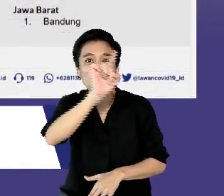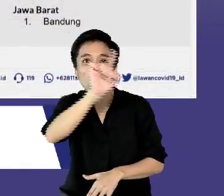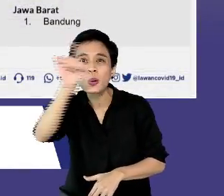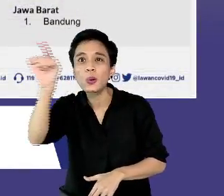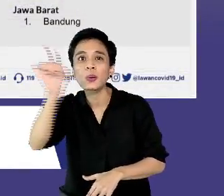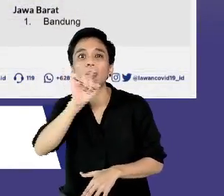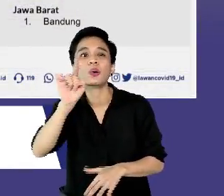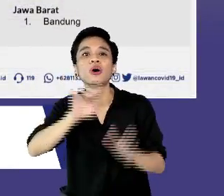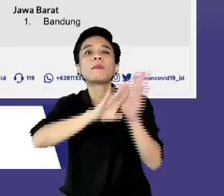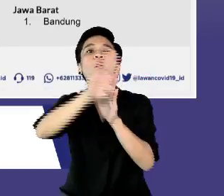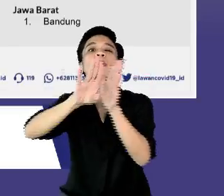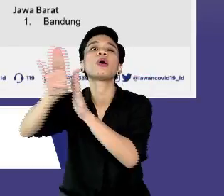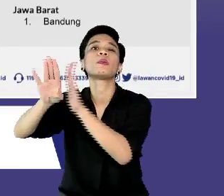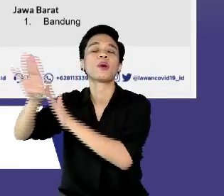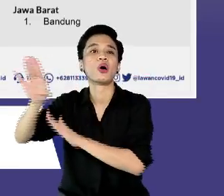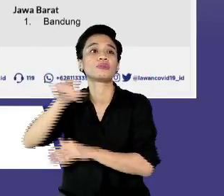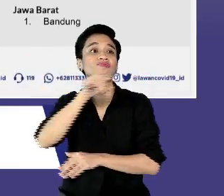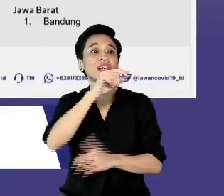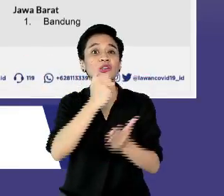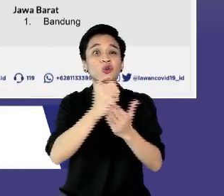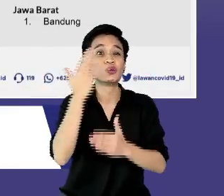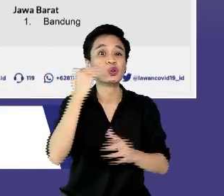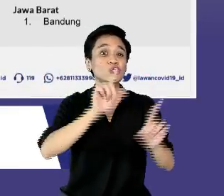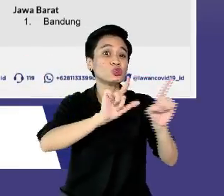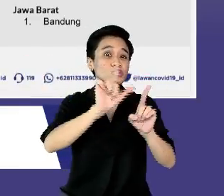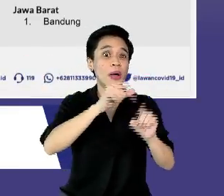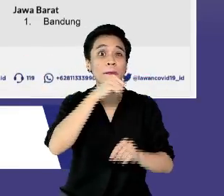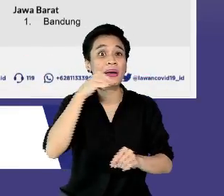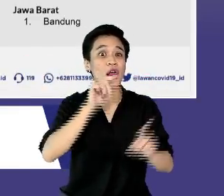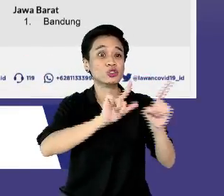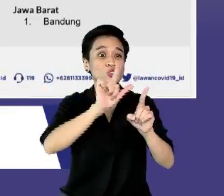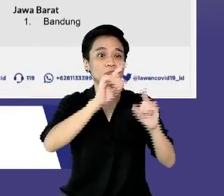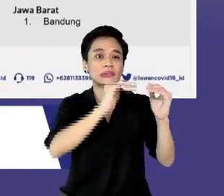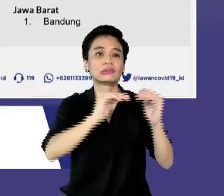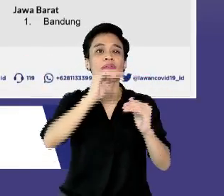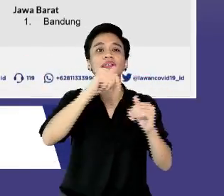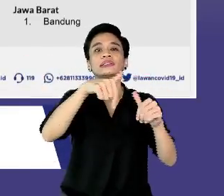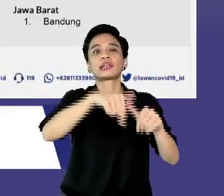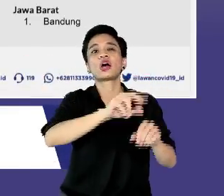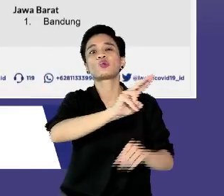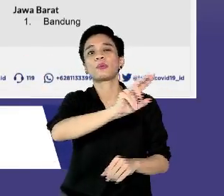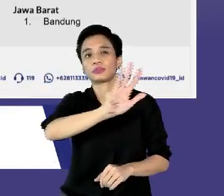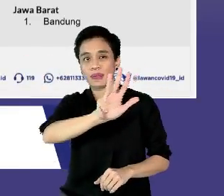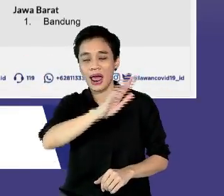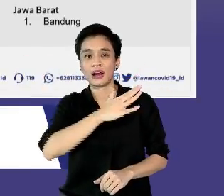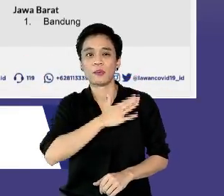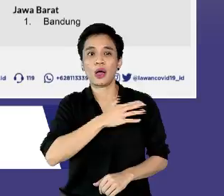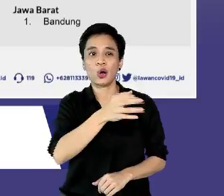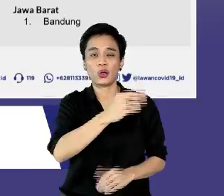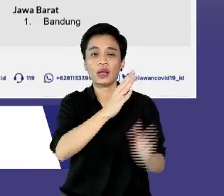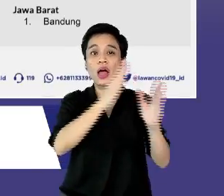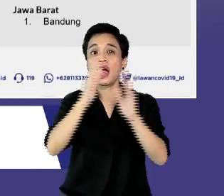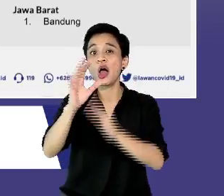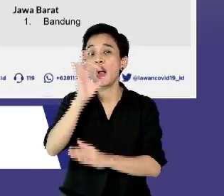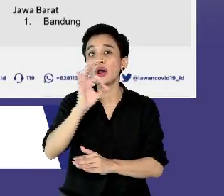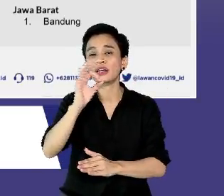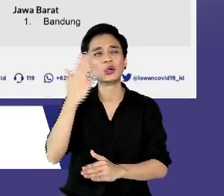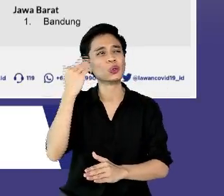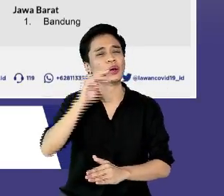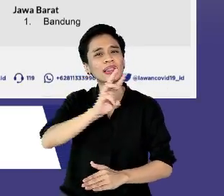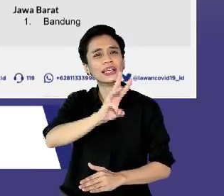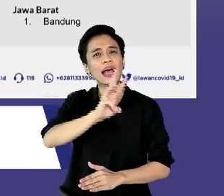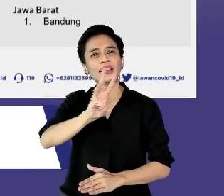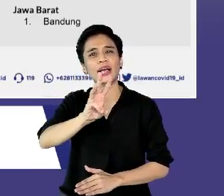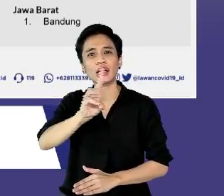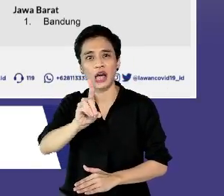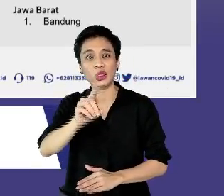peningkatan. Jumlah zona merah dari 17 menjadi 29 kabupaten kota, zona oranye dari